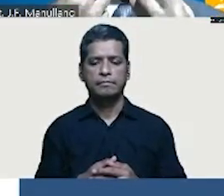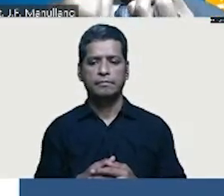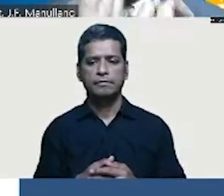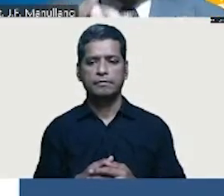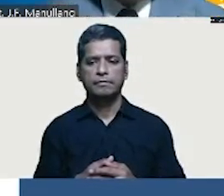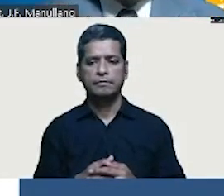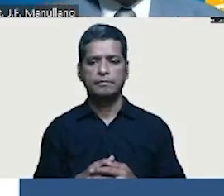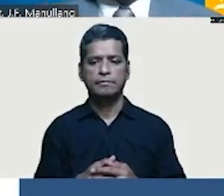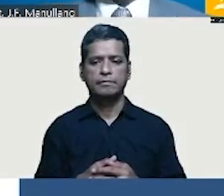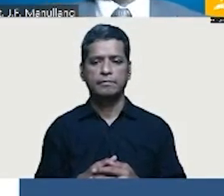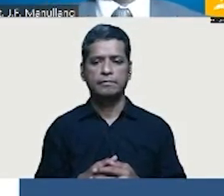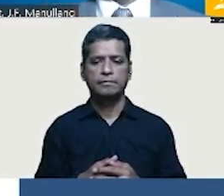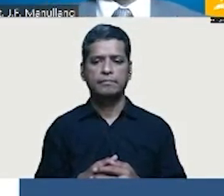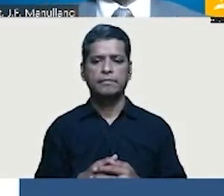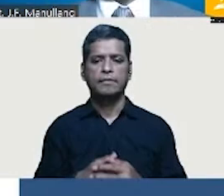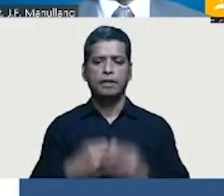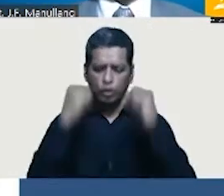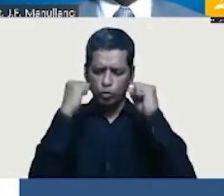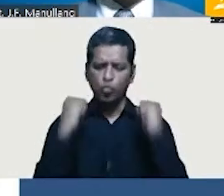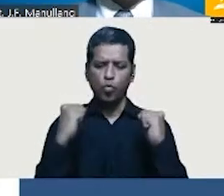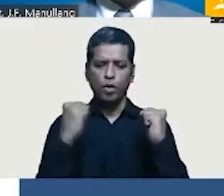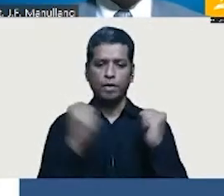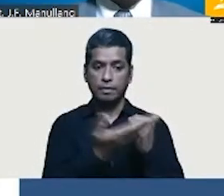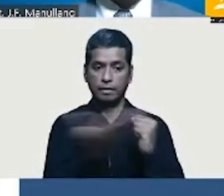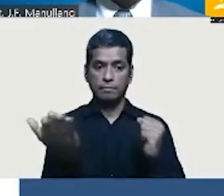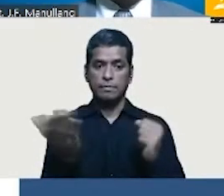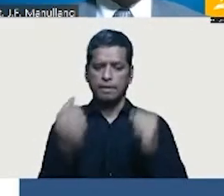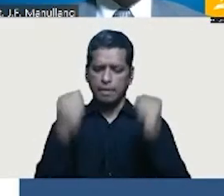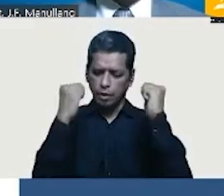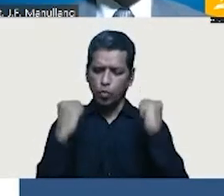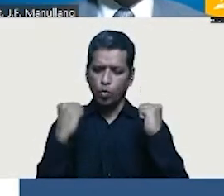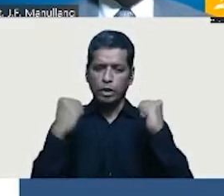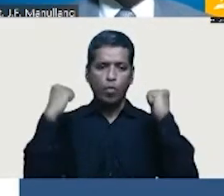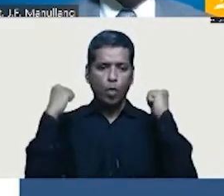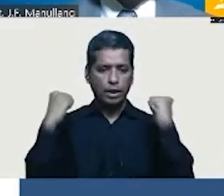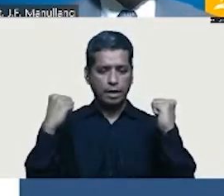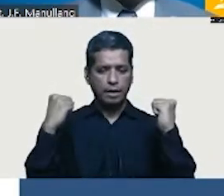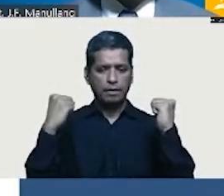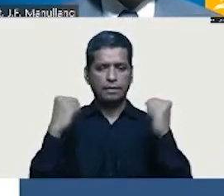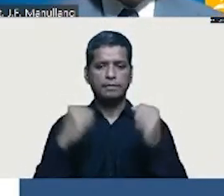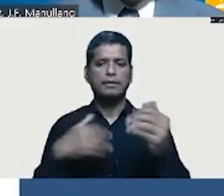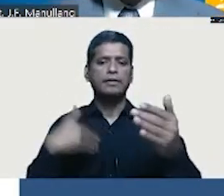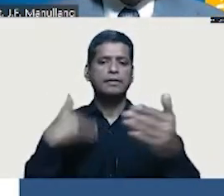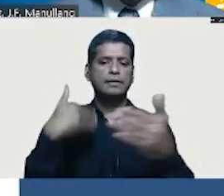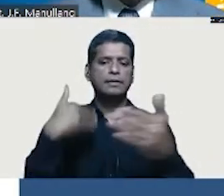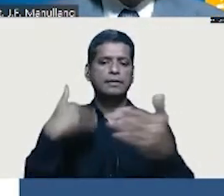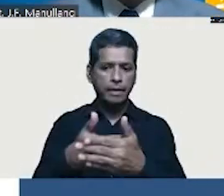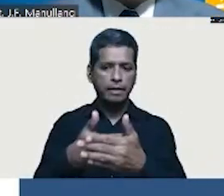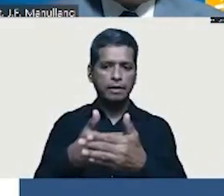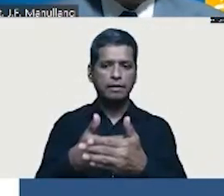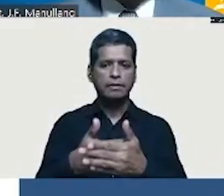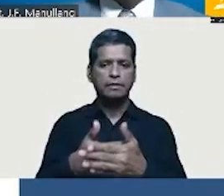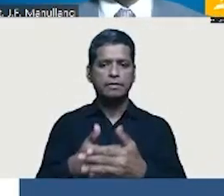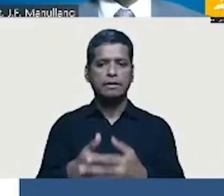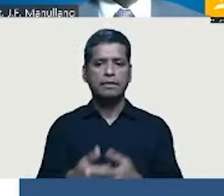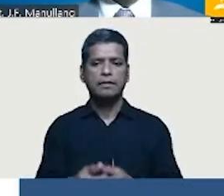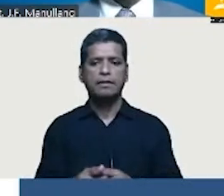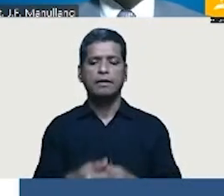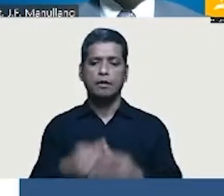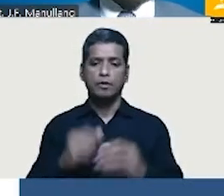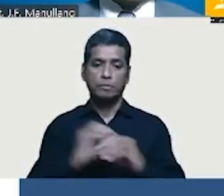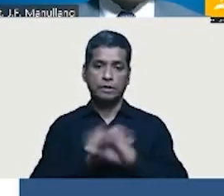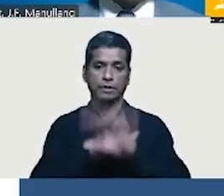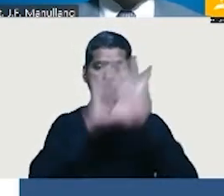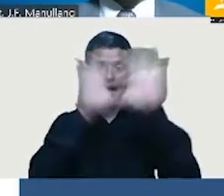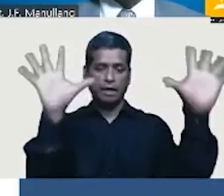semakin dengan kepercayaan kita sampai kita memperhatikan Pelita yang bercahaya di